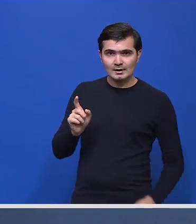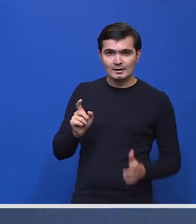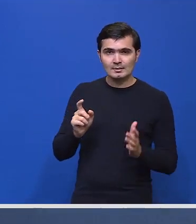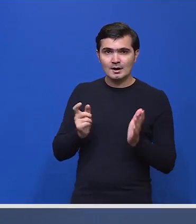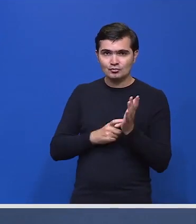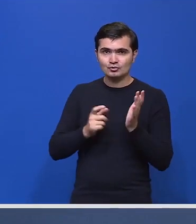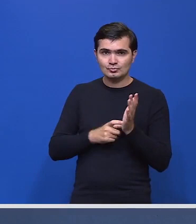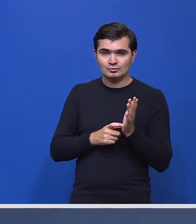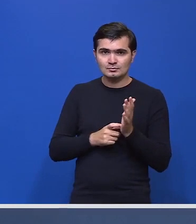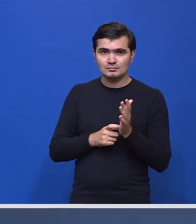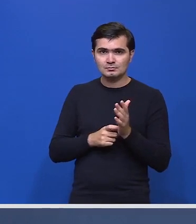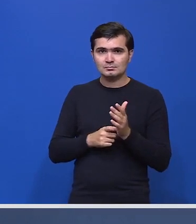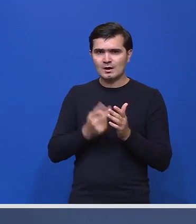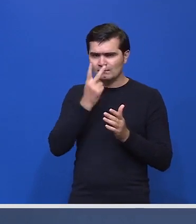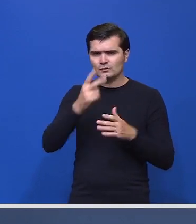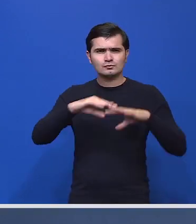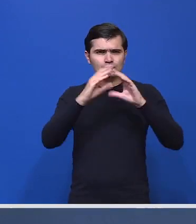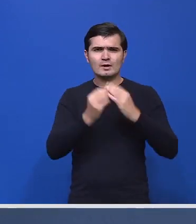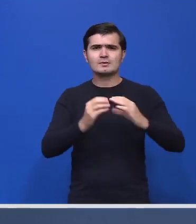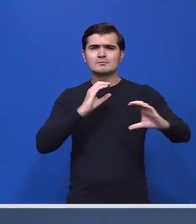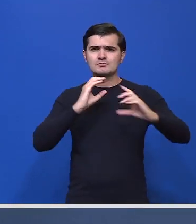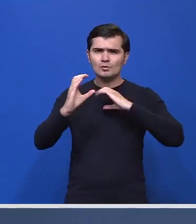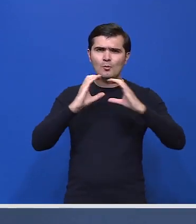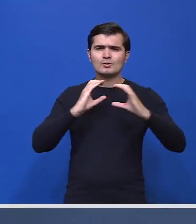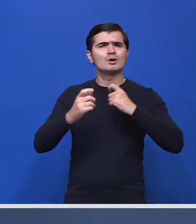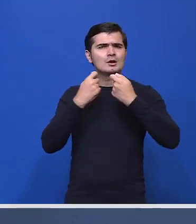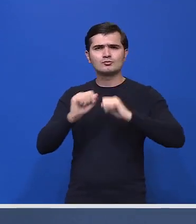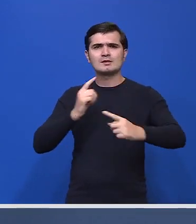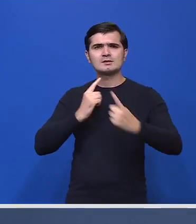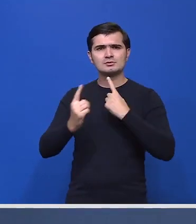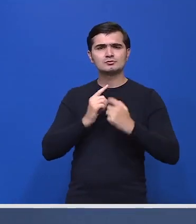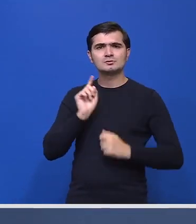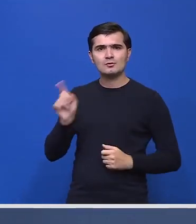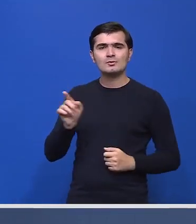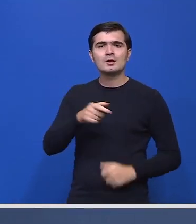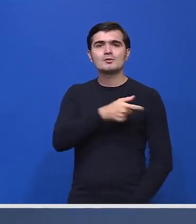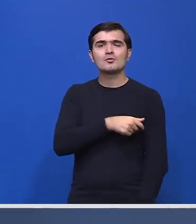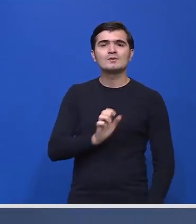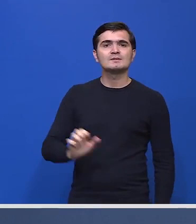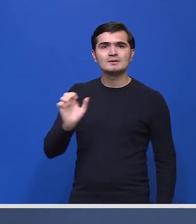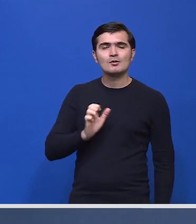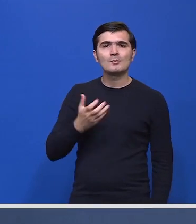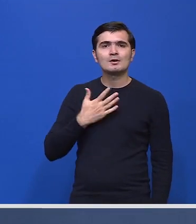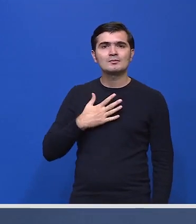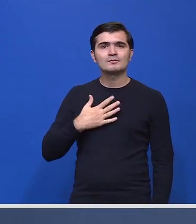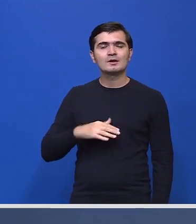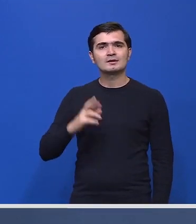toată corespondența și prin toate discuțiile pe care le-am avut este acest principiu